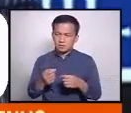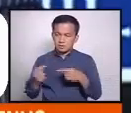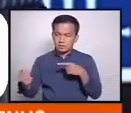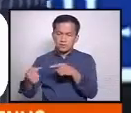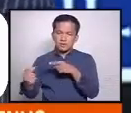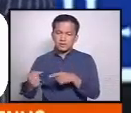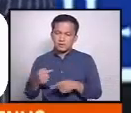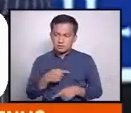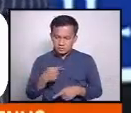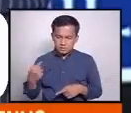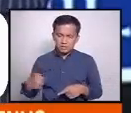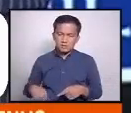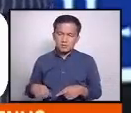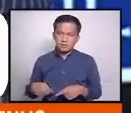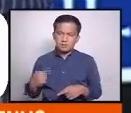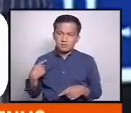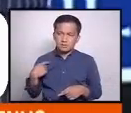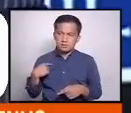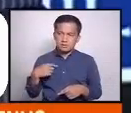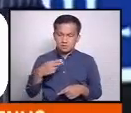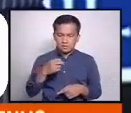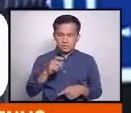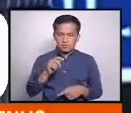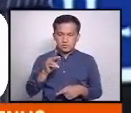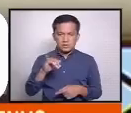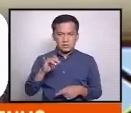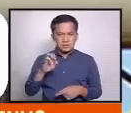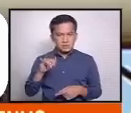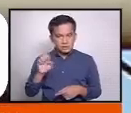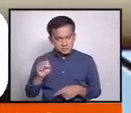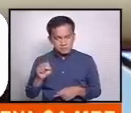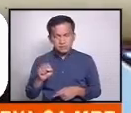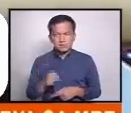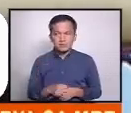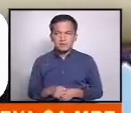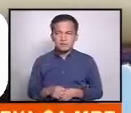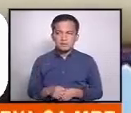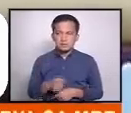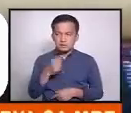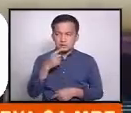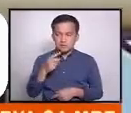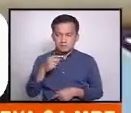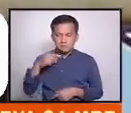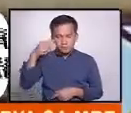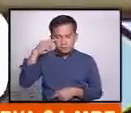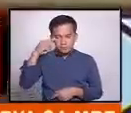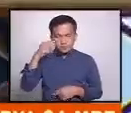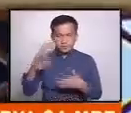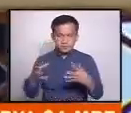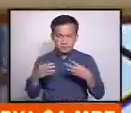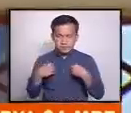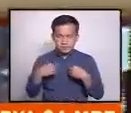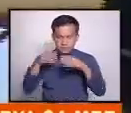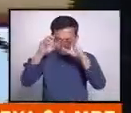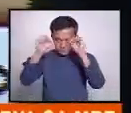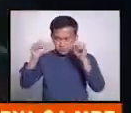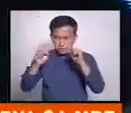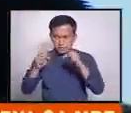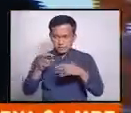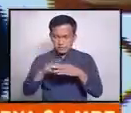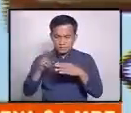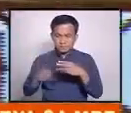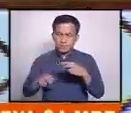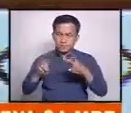China, magkakaroon ng hostilities. Sinabi rin ni Panelo na natanggap na ng Pangulo ang resulta